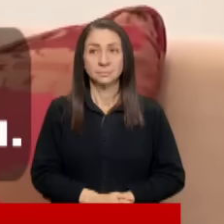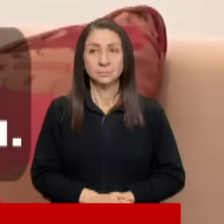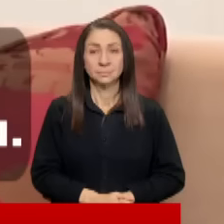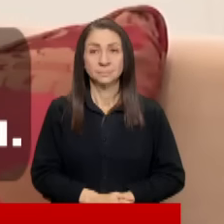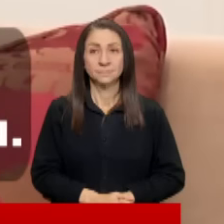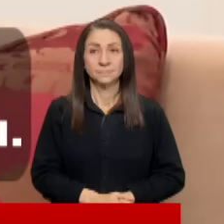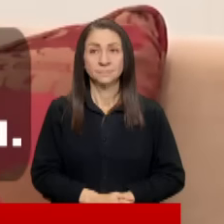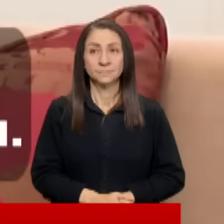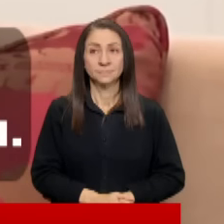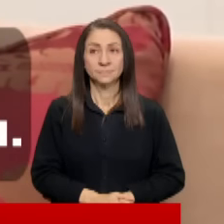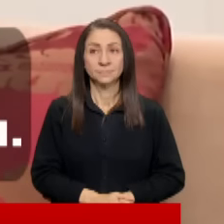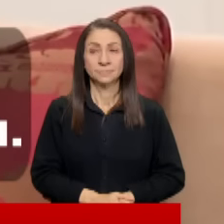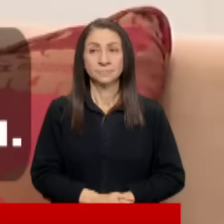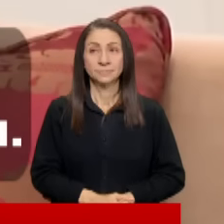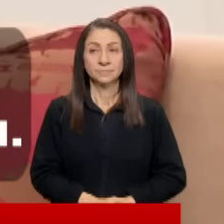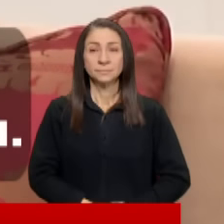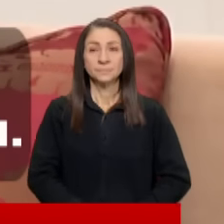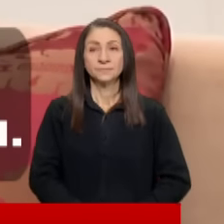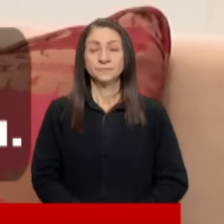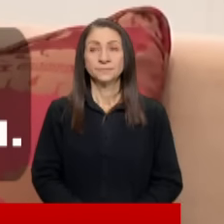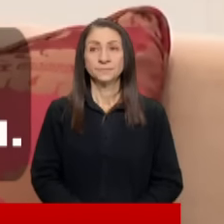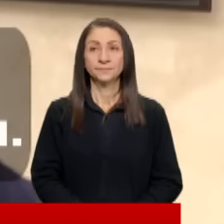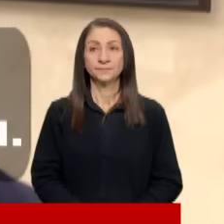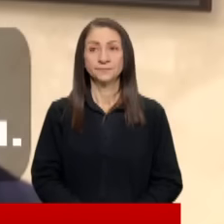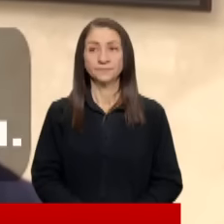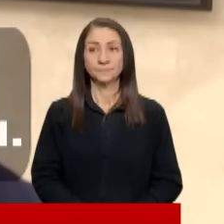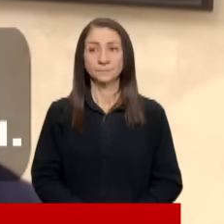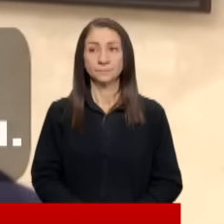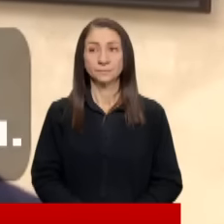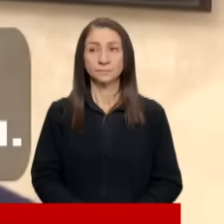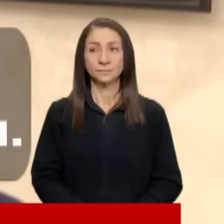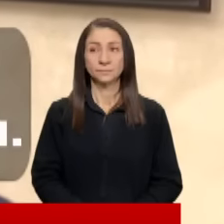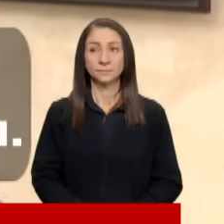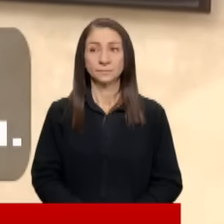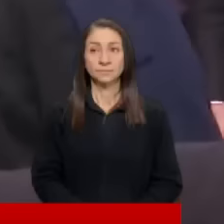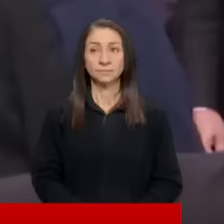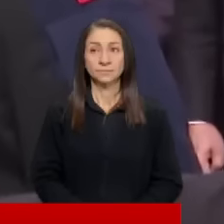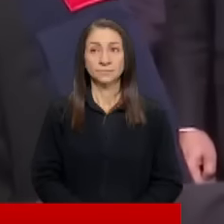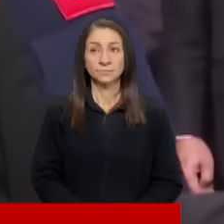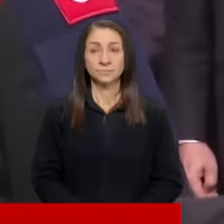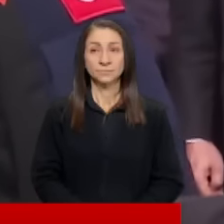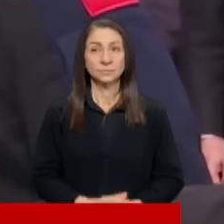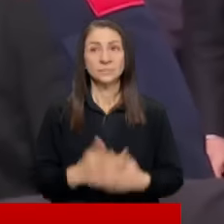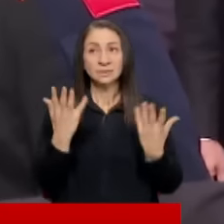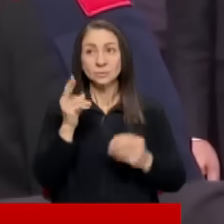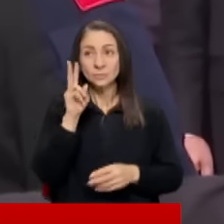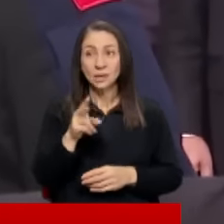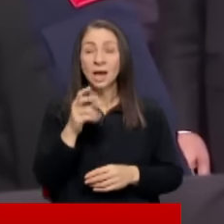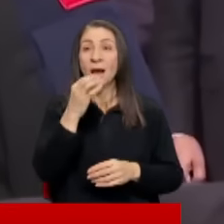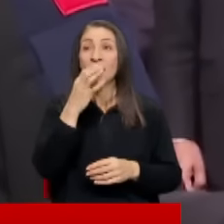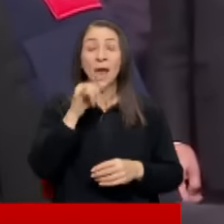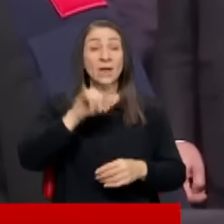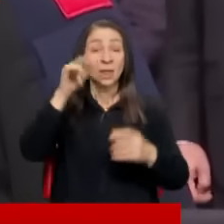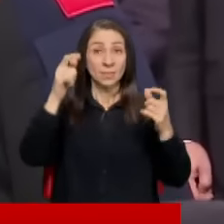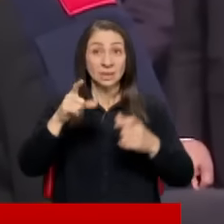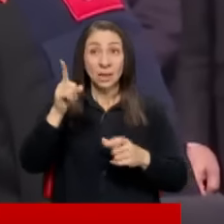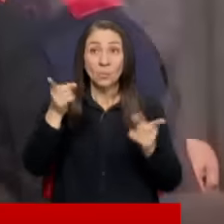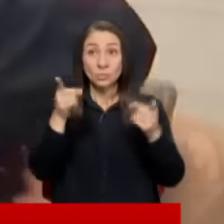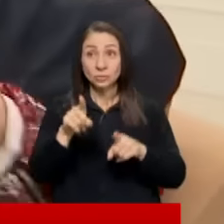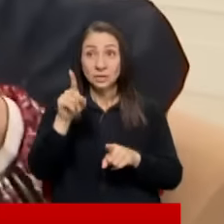İnşallah. İlk defa adım atmamıza rağmen hiçbir oryantasyon sıkıntısı yaşamadım. Deney setlerinin kurulum süreci vardı. Nasıl buldunuz? Ankara Esenboğa